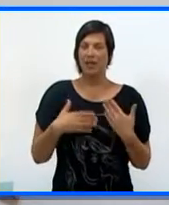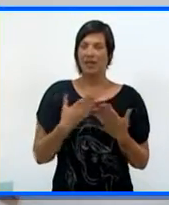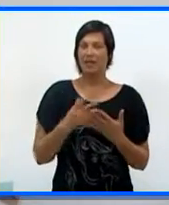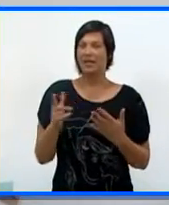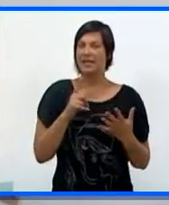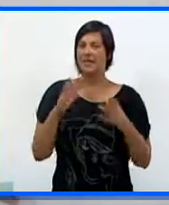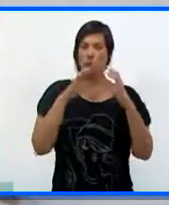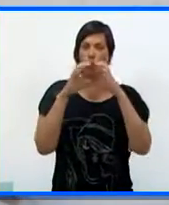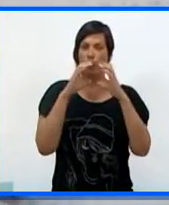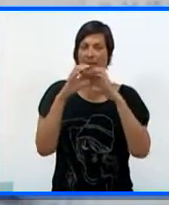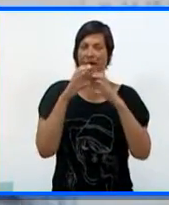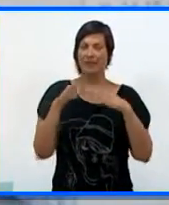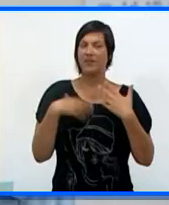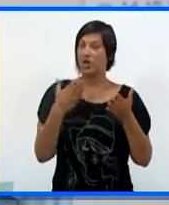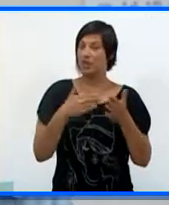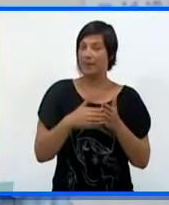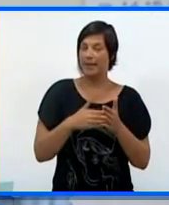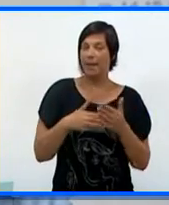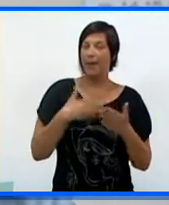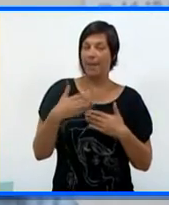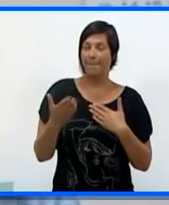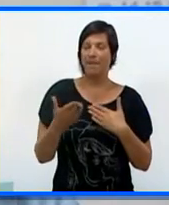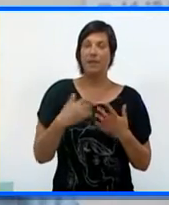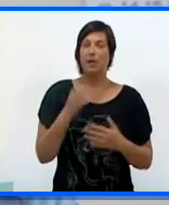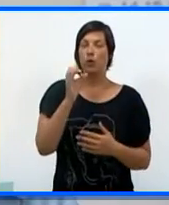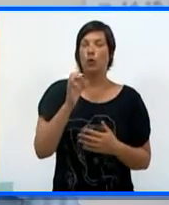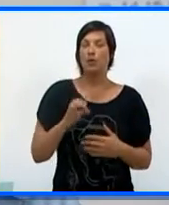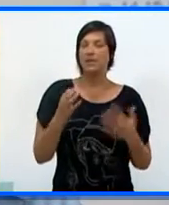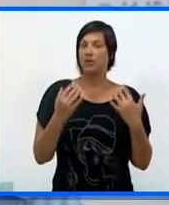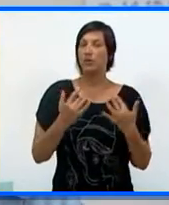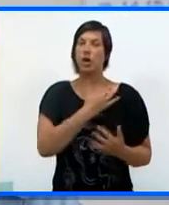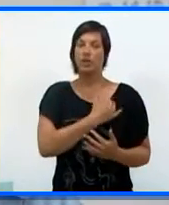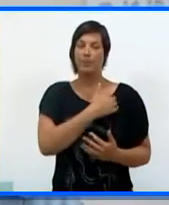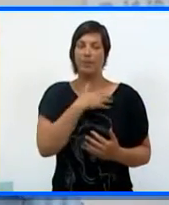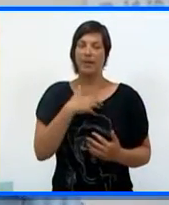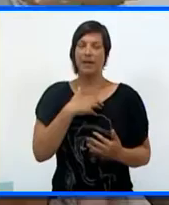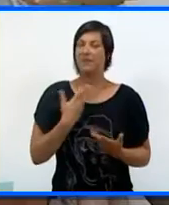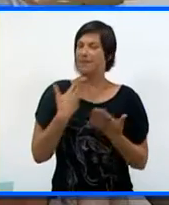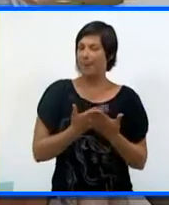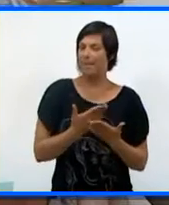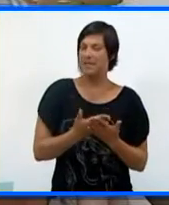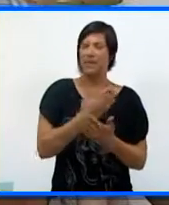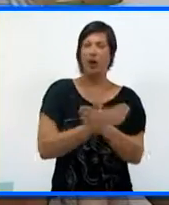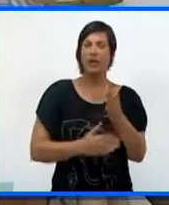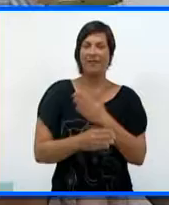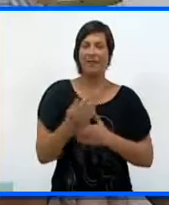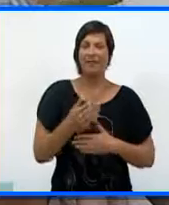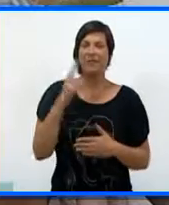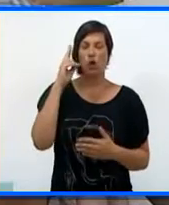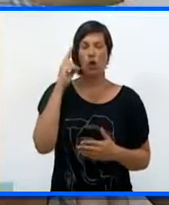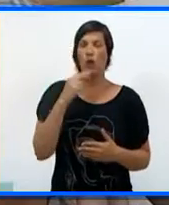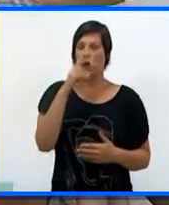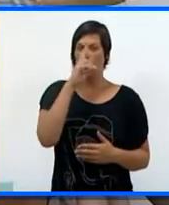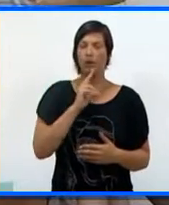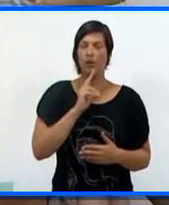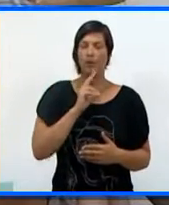onda se nisu komunikativni više, kao što bi trebali da budu. U postotku, koliko Republika Hrvatska njih priznaje kao invalide? Koliko gluha,